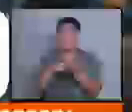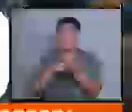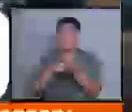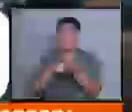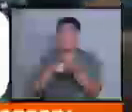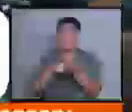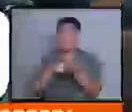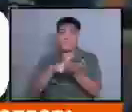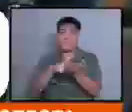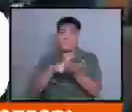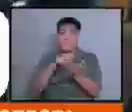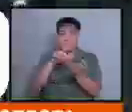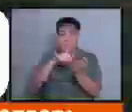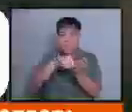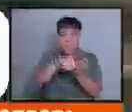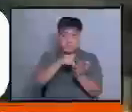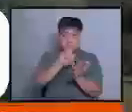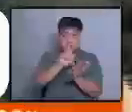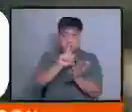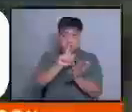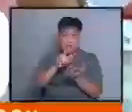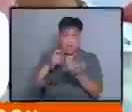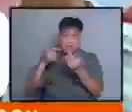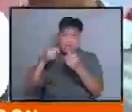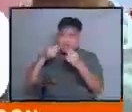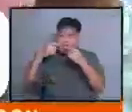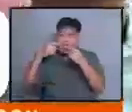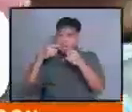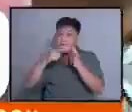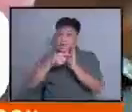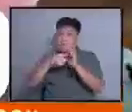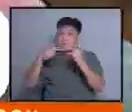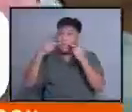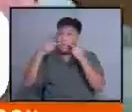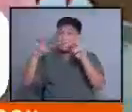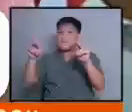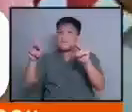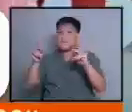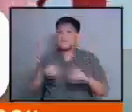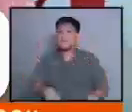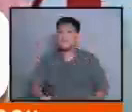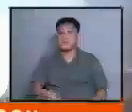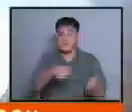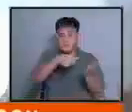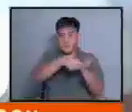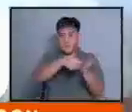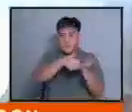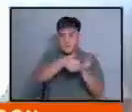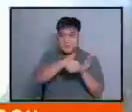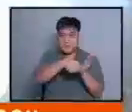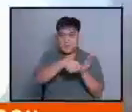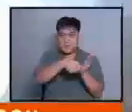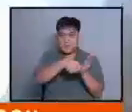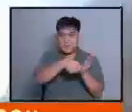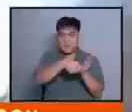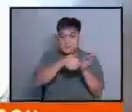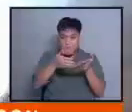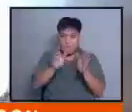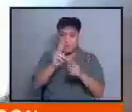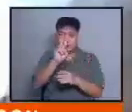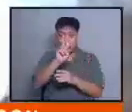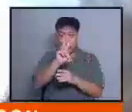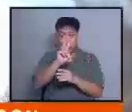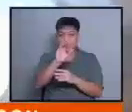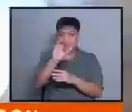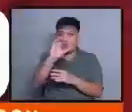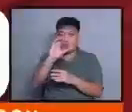ng initial recount sa 3 pilot provinces. Bumoto rin siya para payagan ang 2 kampo na magkomento